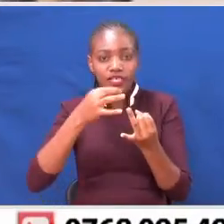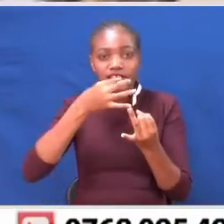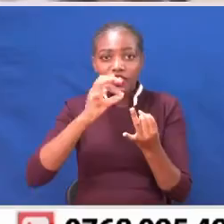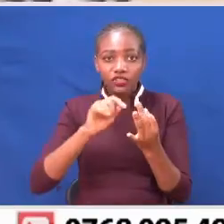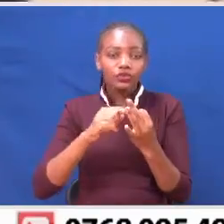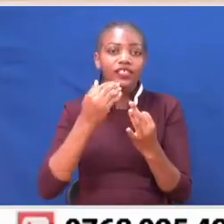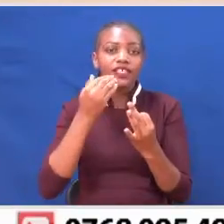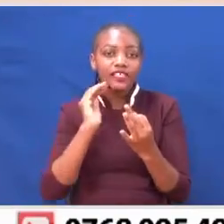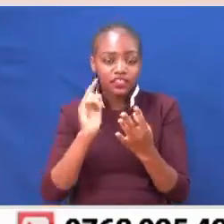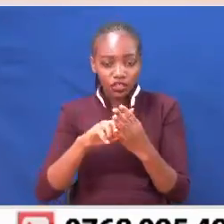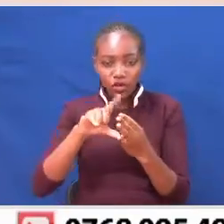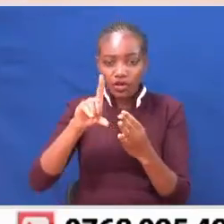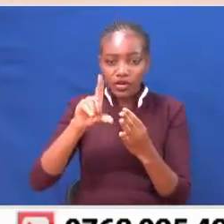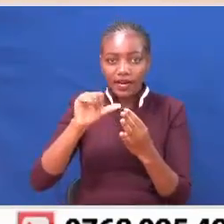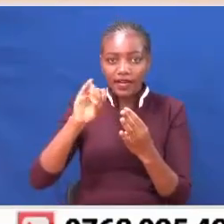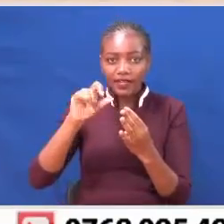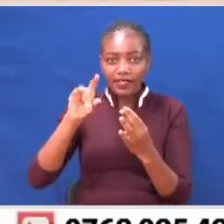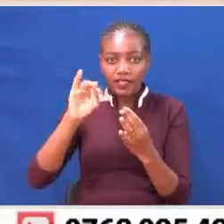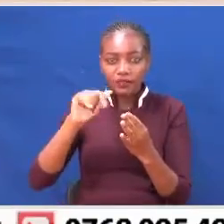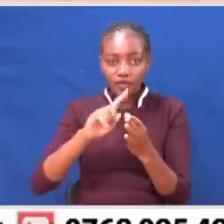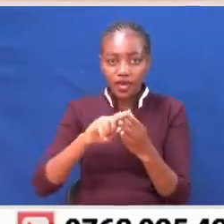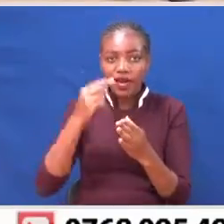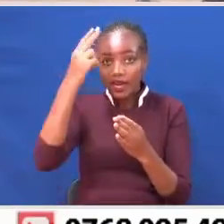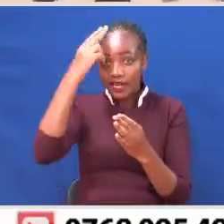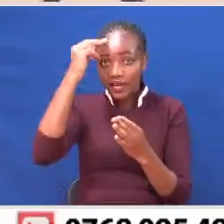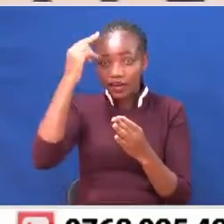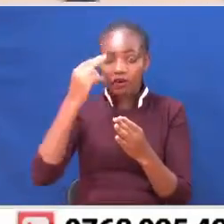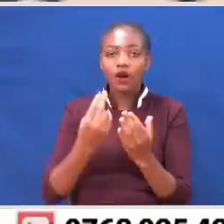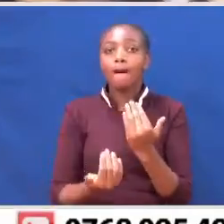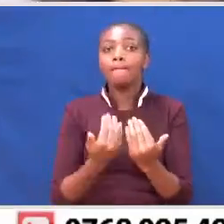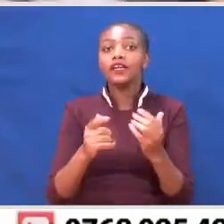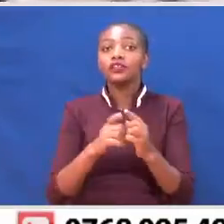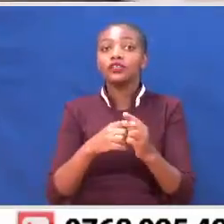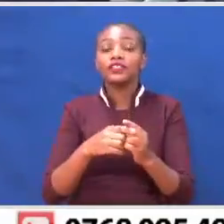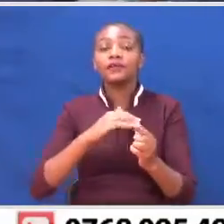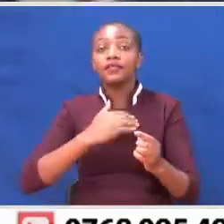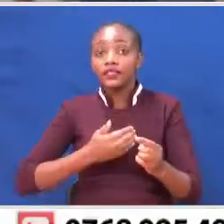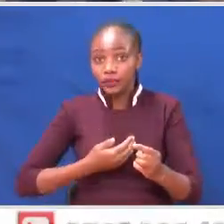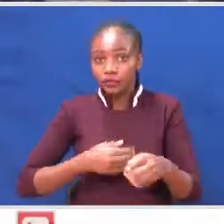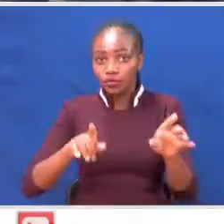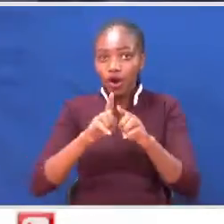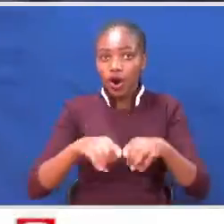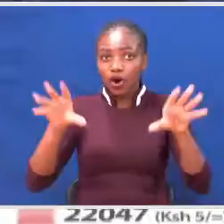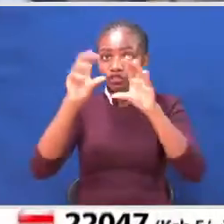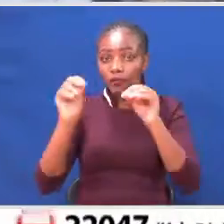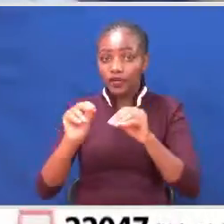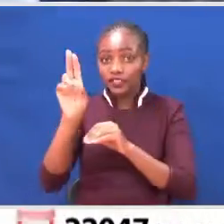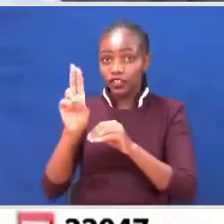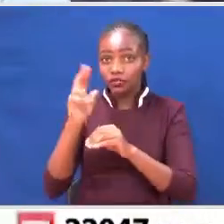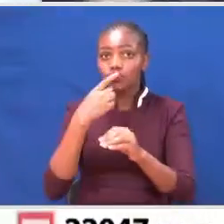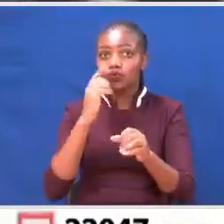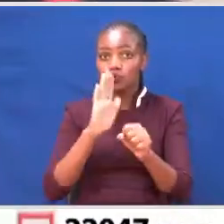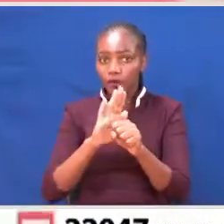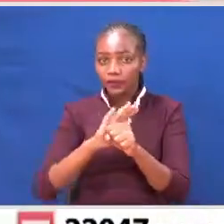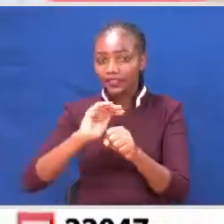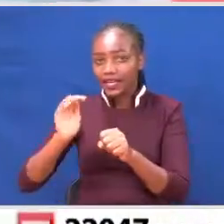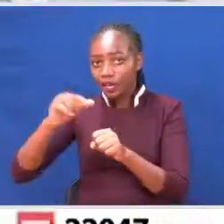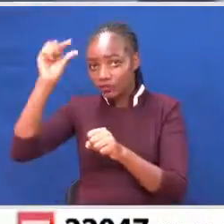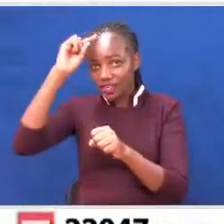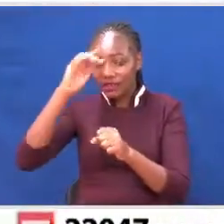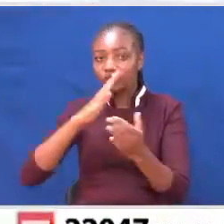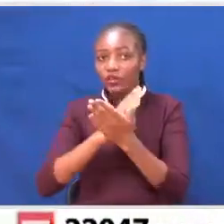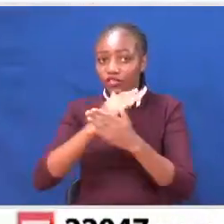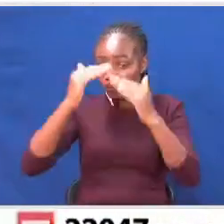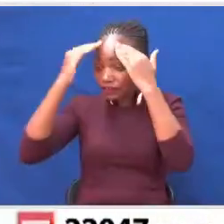Isiolo, Laikipia, Narok, Baringo na Samburu. Rais Kenyatta alihimiza serikali za kaunti kuzipa kipaumbele